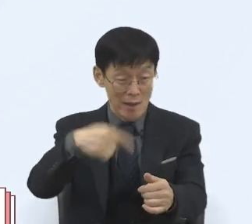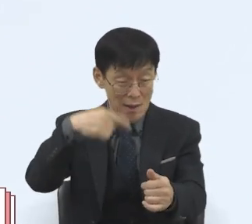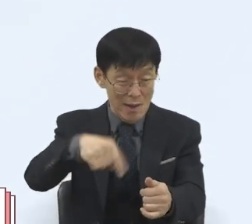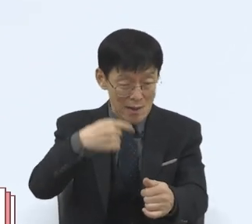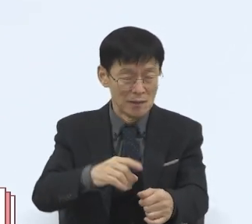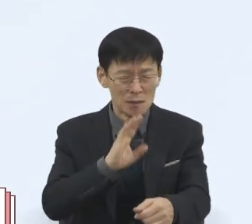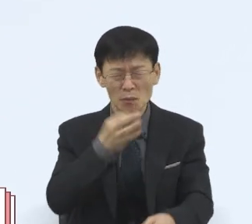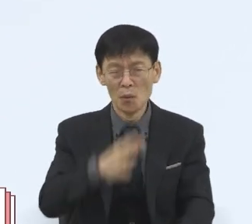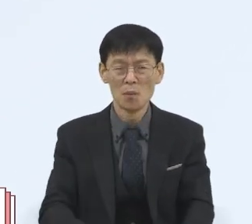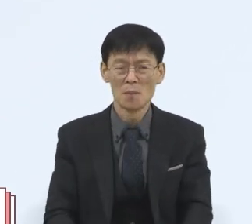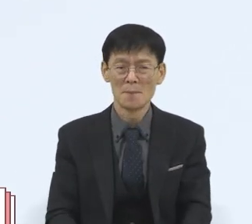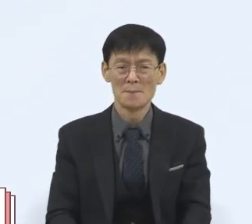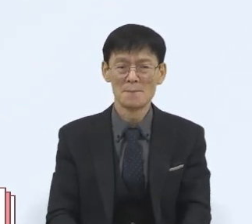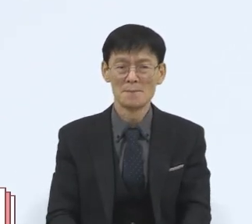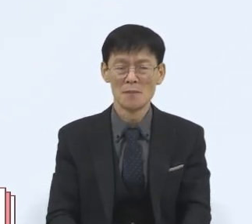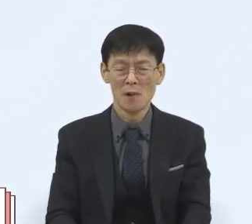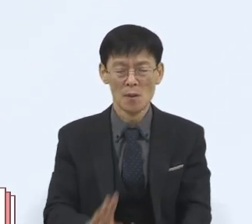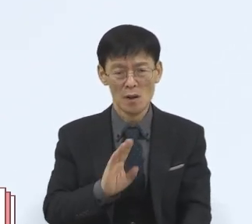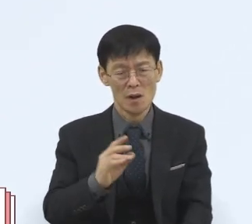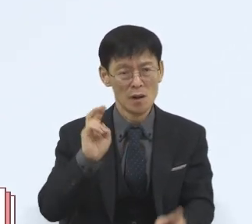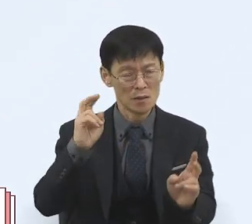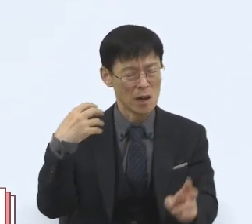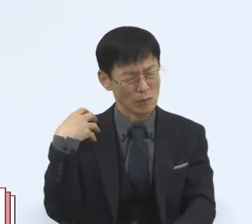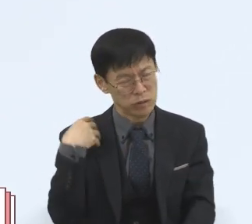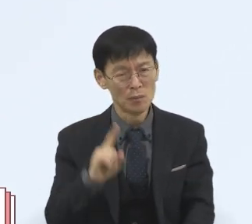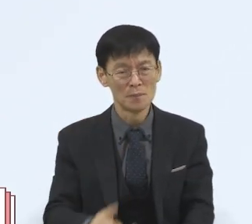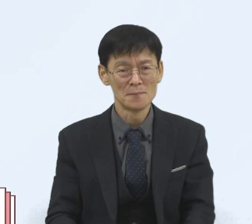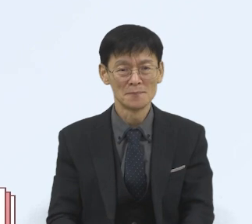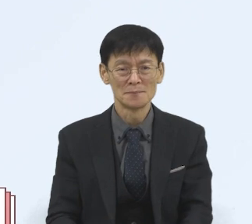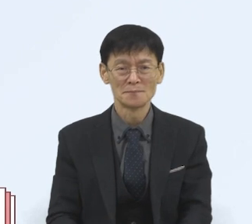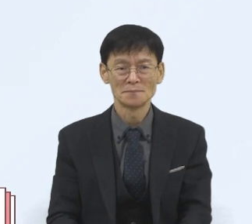일을 가르쳐야 합니다. 굉장히 부담스러운 일이죠.